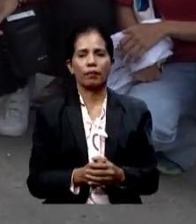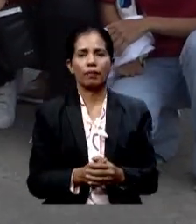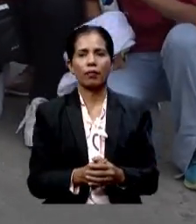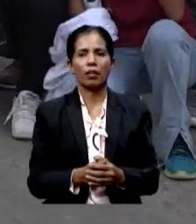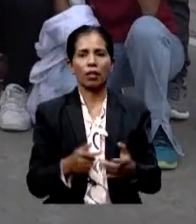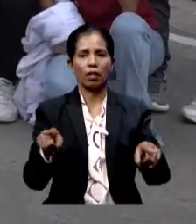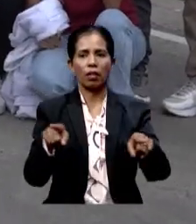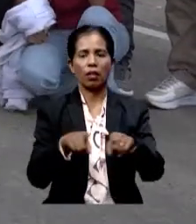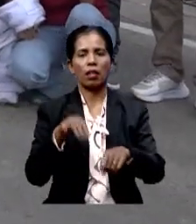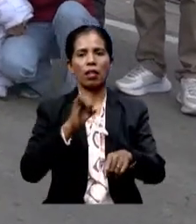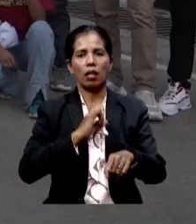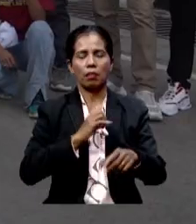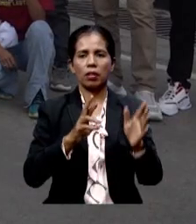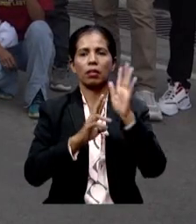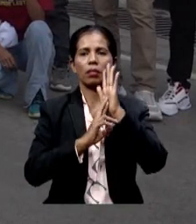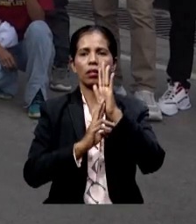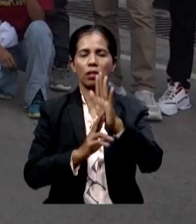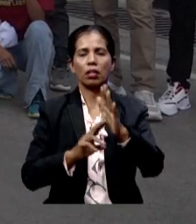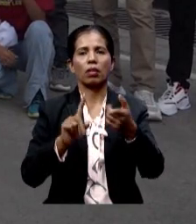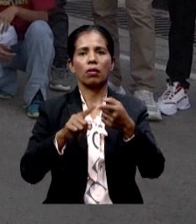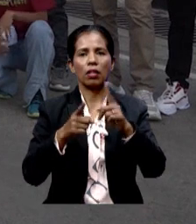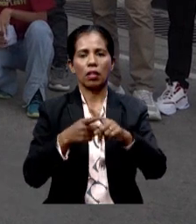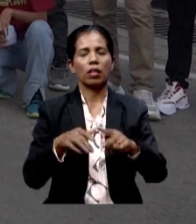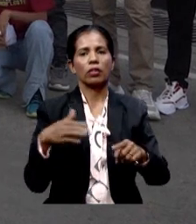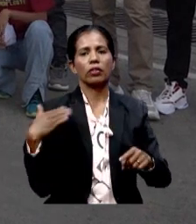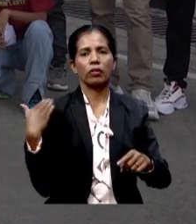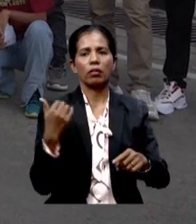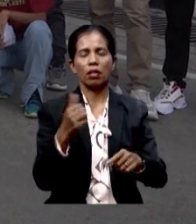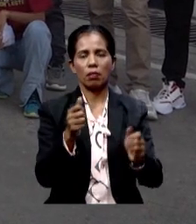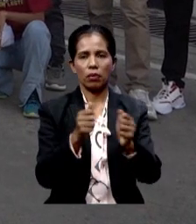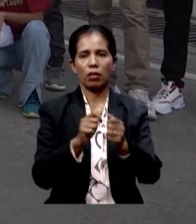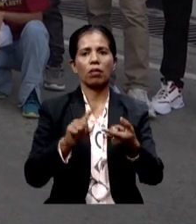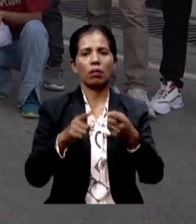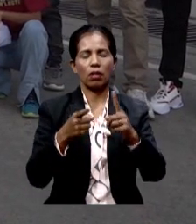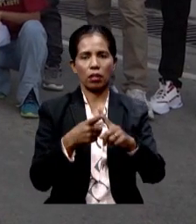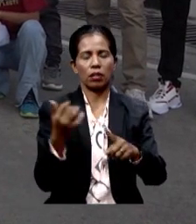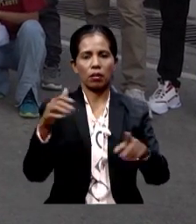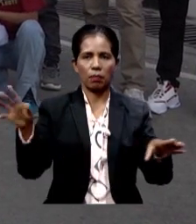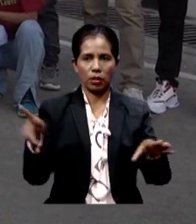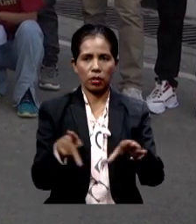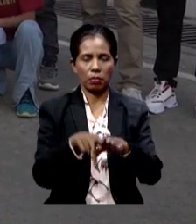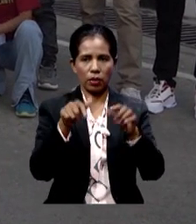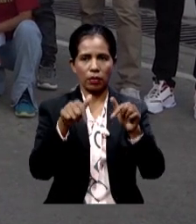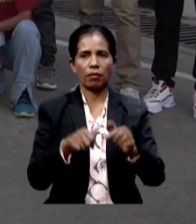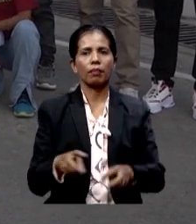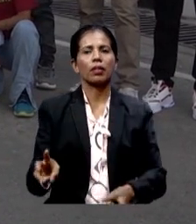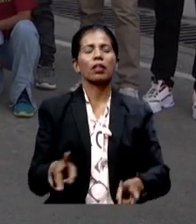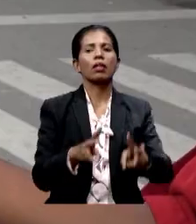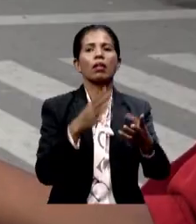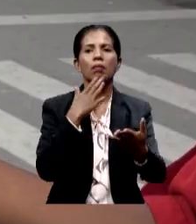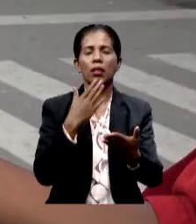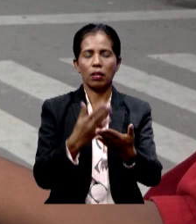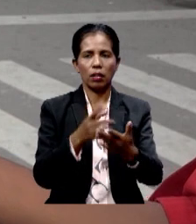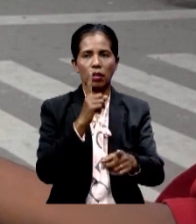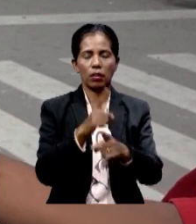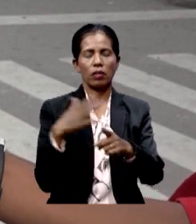ida ne katak hau mak se representante hanu malu pensa ser selo kamu tu ko hanu belu sira atau bele bohola parte ida ne. Dalang ida nebe diak teptebe so